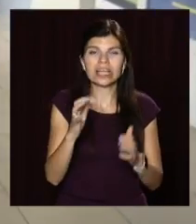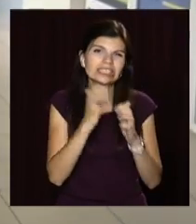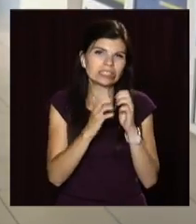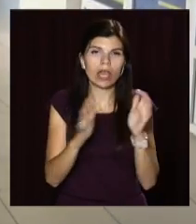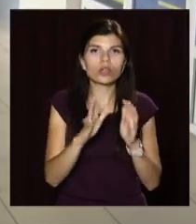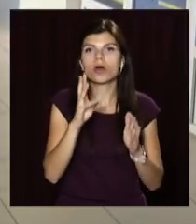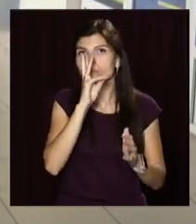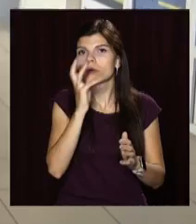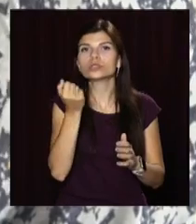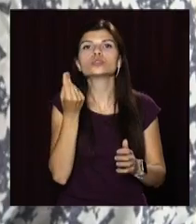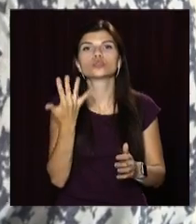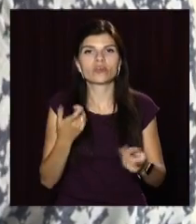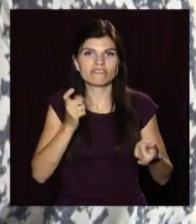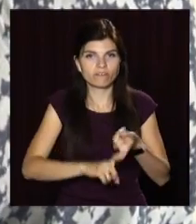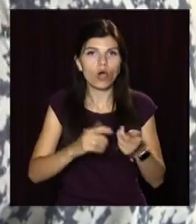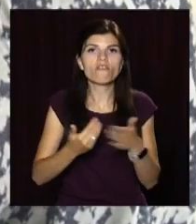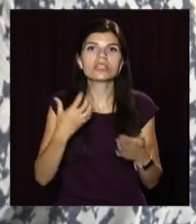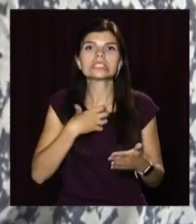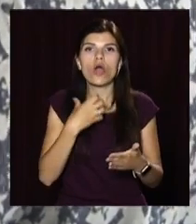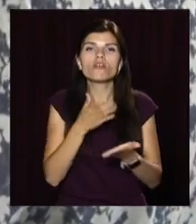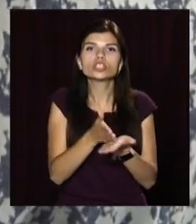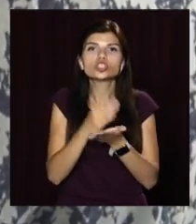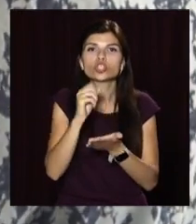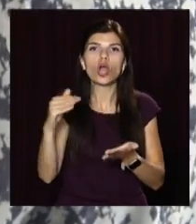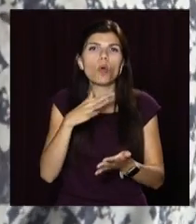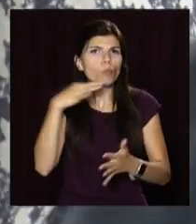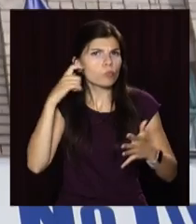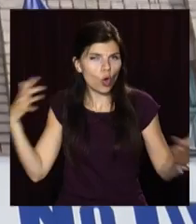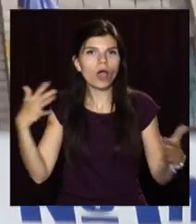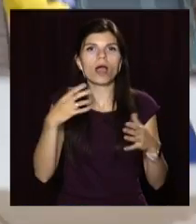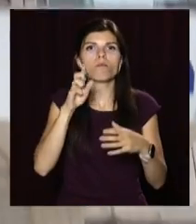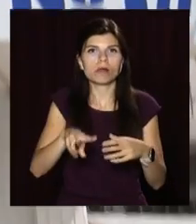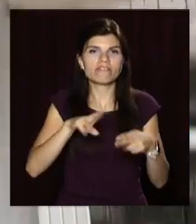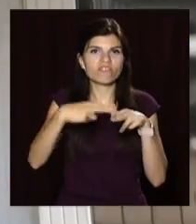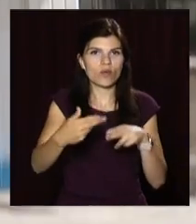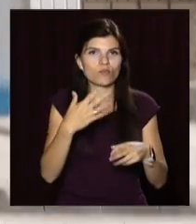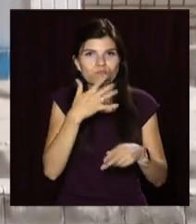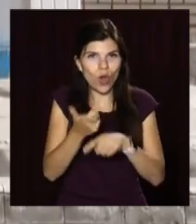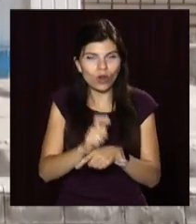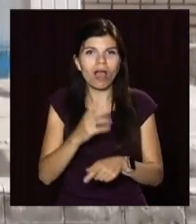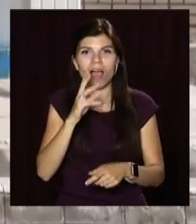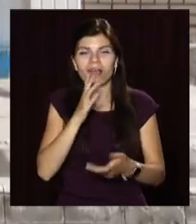середнього доходу, у залежності від страхового стажу. Галина Ізмайлова, Василь Самовар, Open News, телеканал «Відкритий».